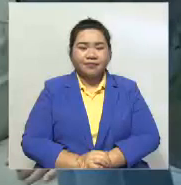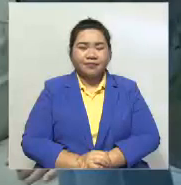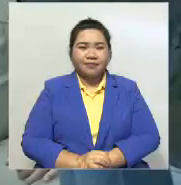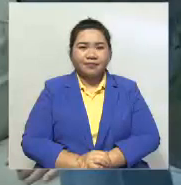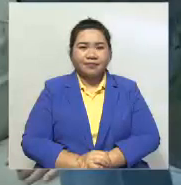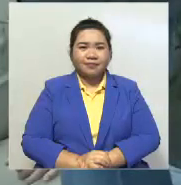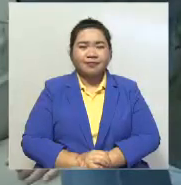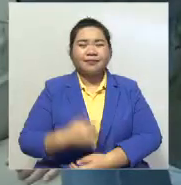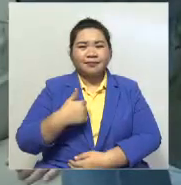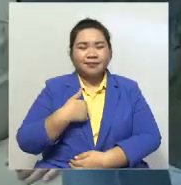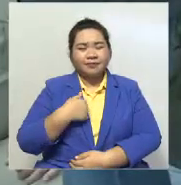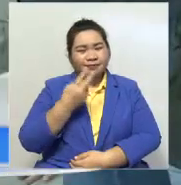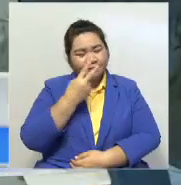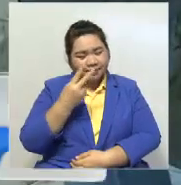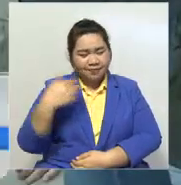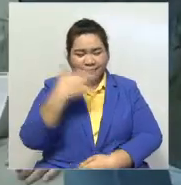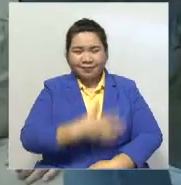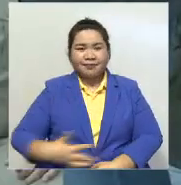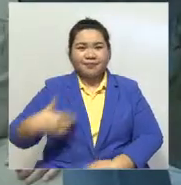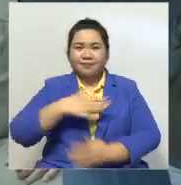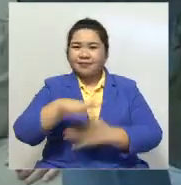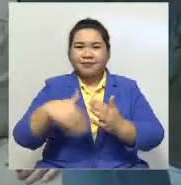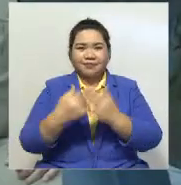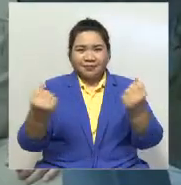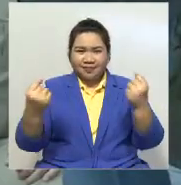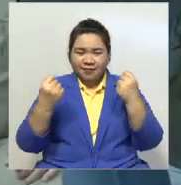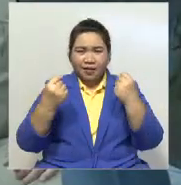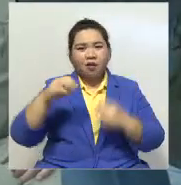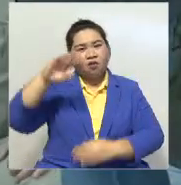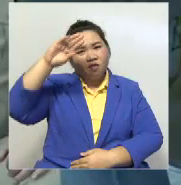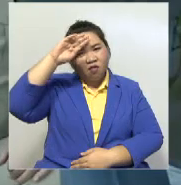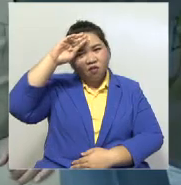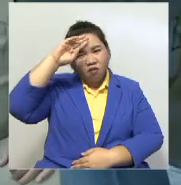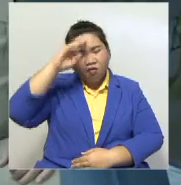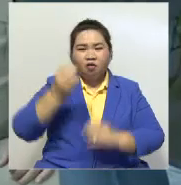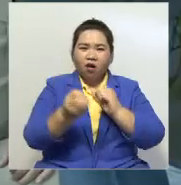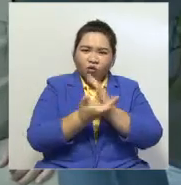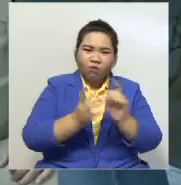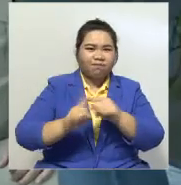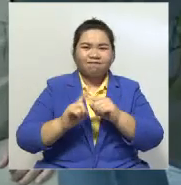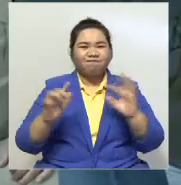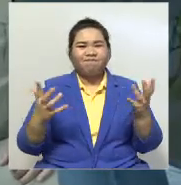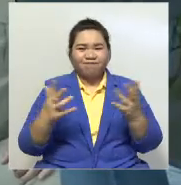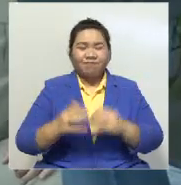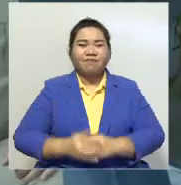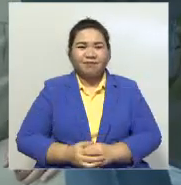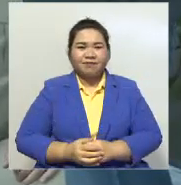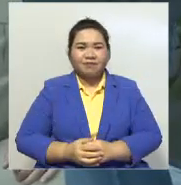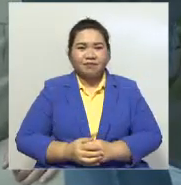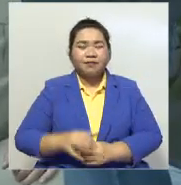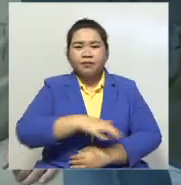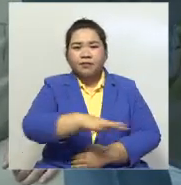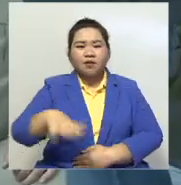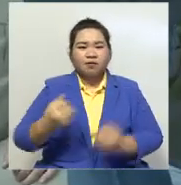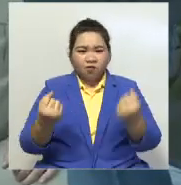เราสุขภาพทุกคนแข็งแรง ครับ ไม่มีโรคไม่มีภาวะแทรกซ้อนใด ๆครับ คือทุกคนมีความ